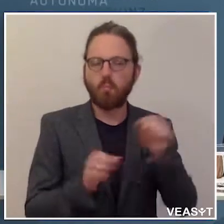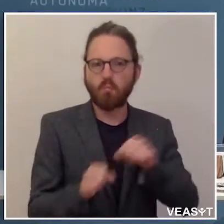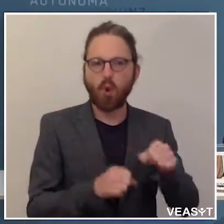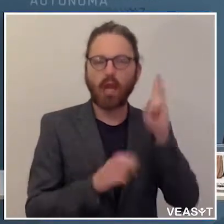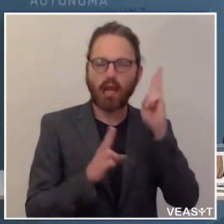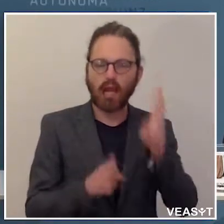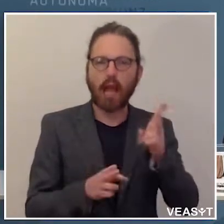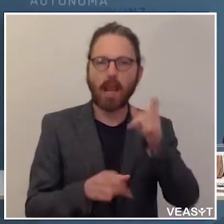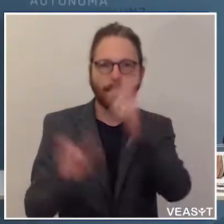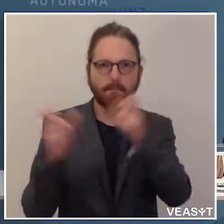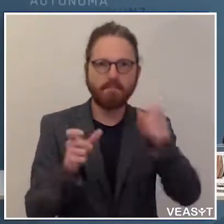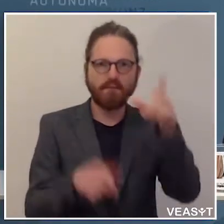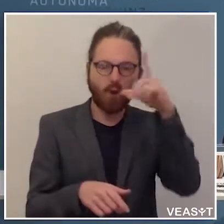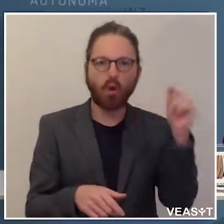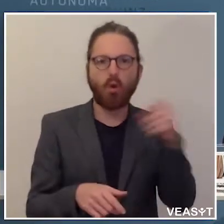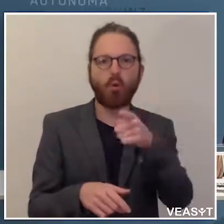in